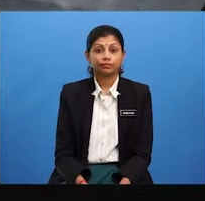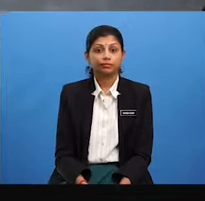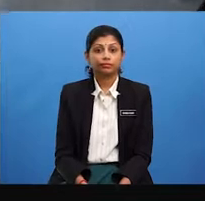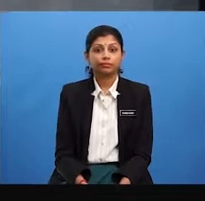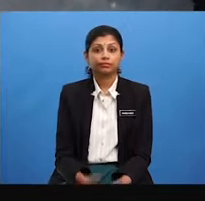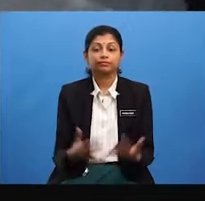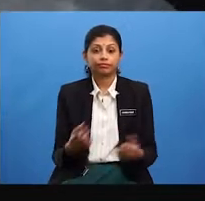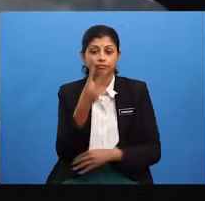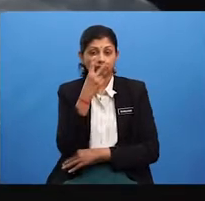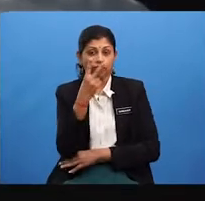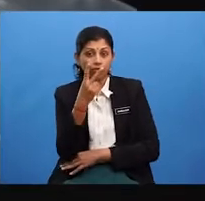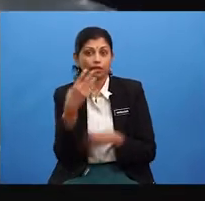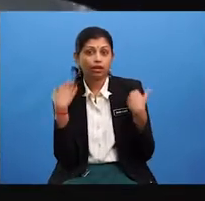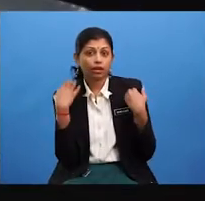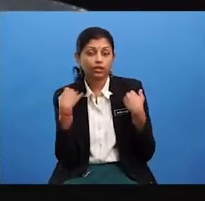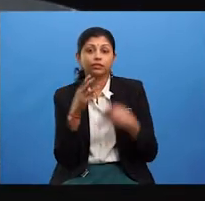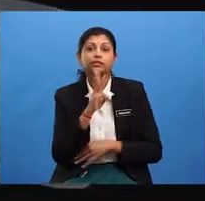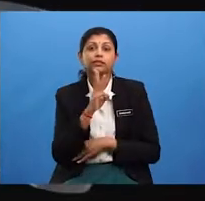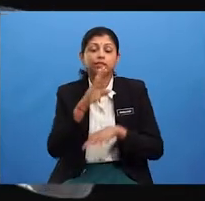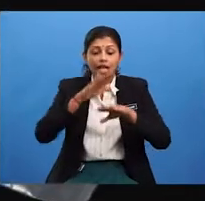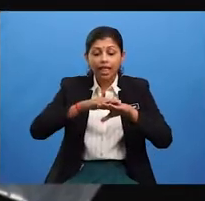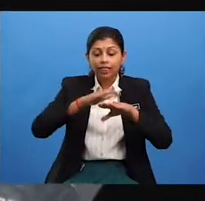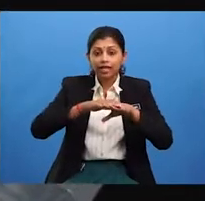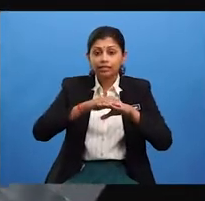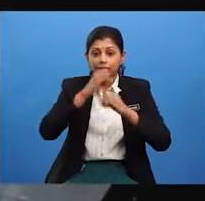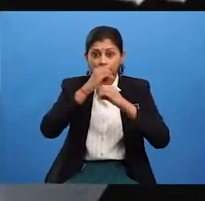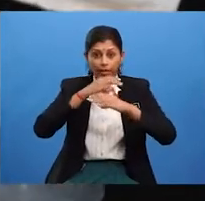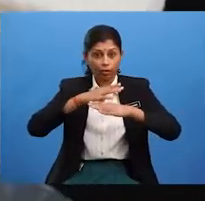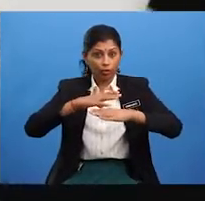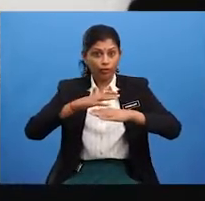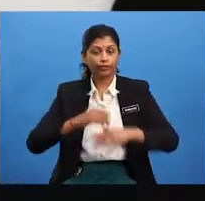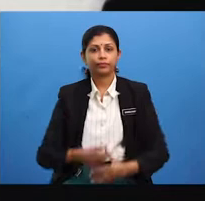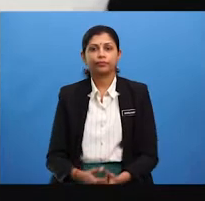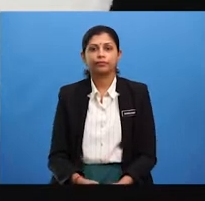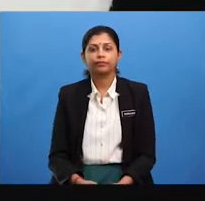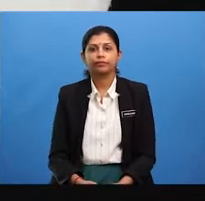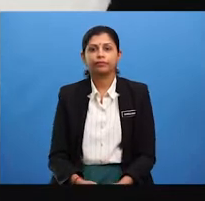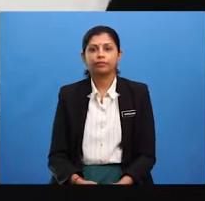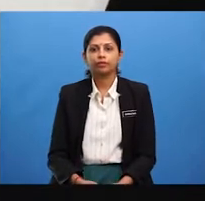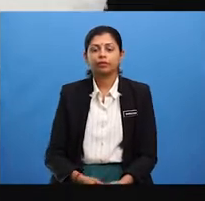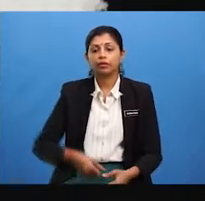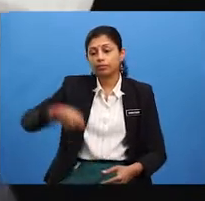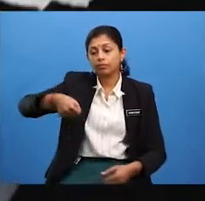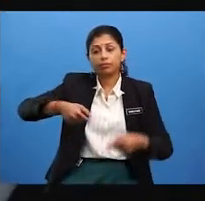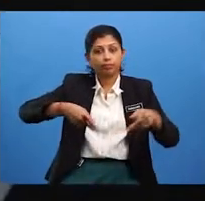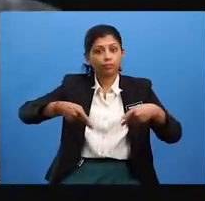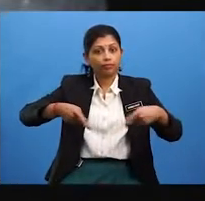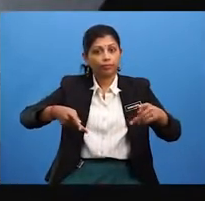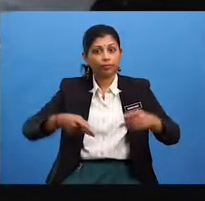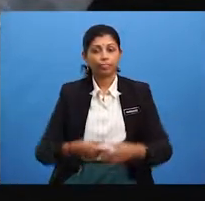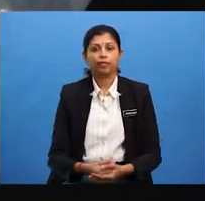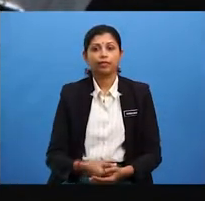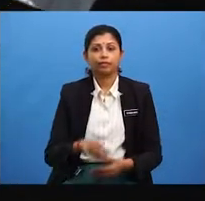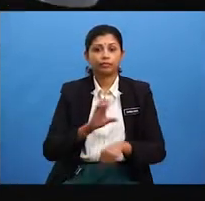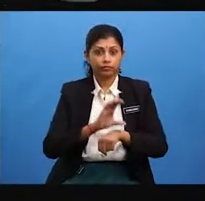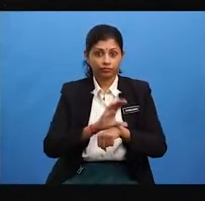Didapati terdapat titisan air di atas belon, beg plastik,